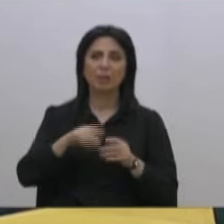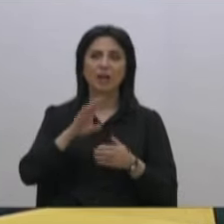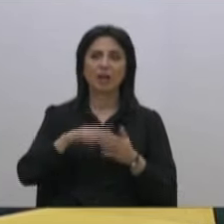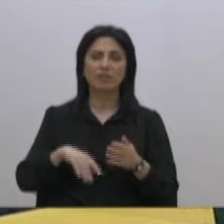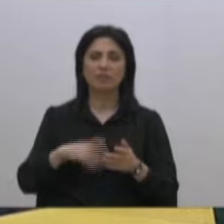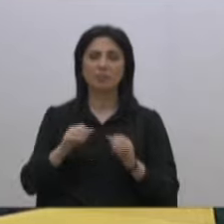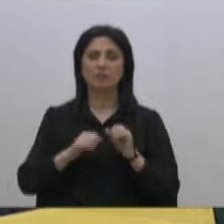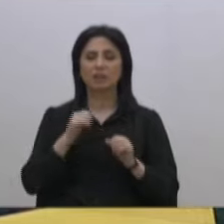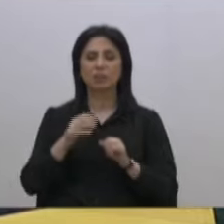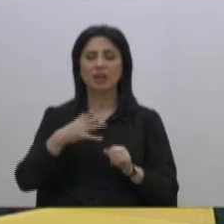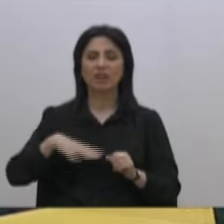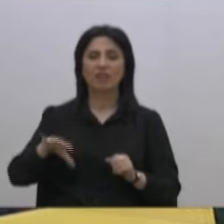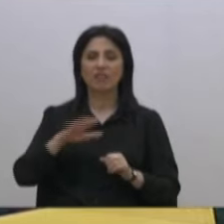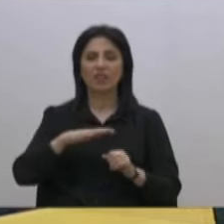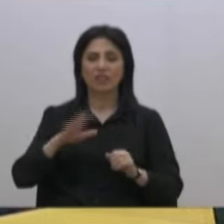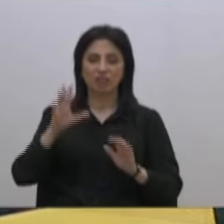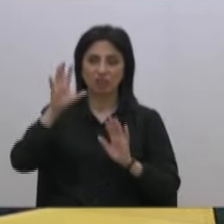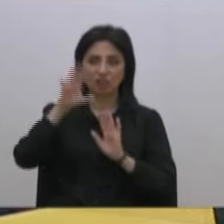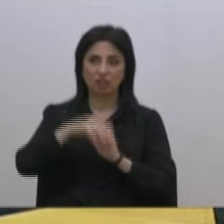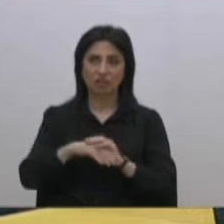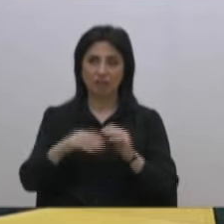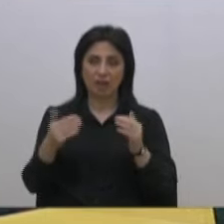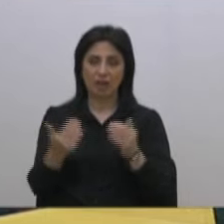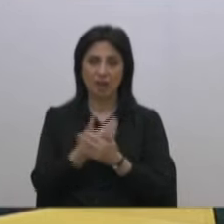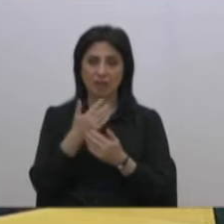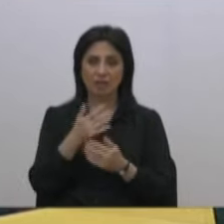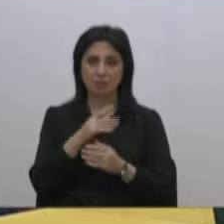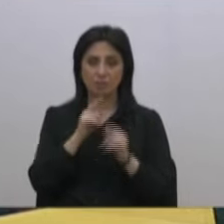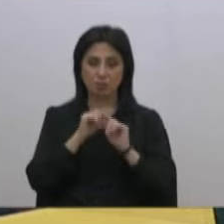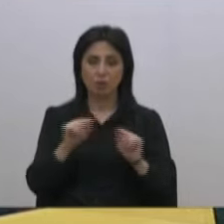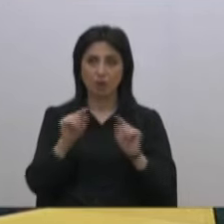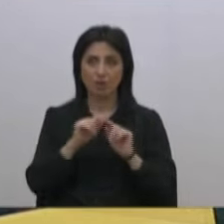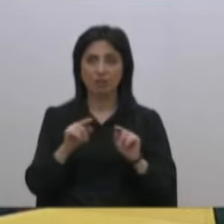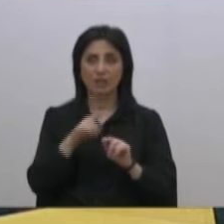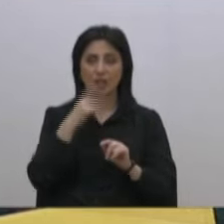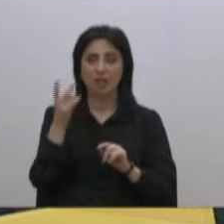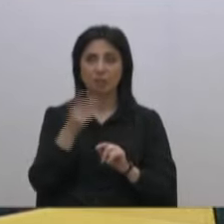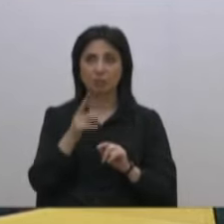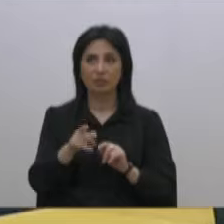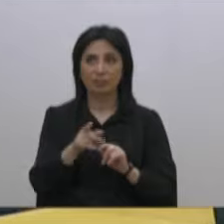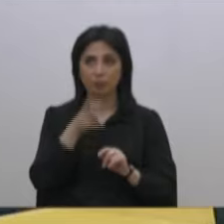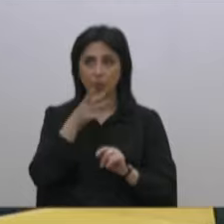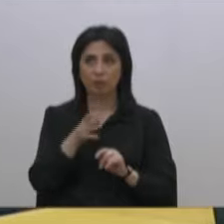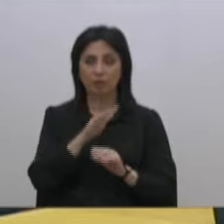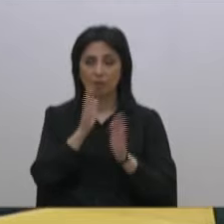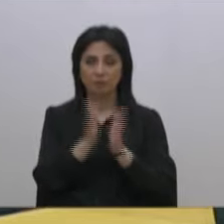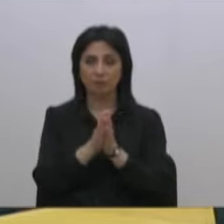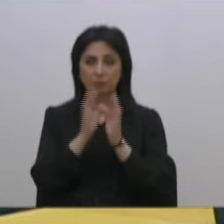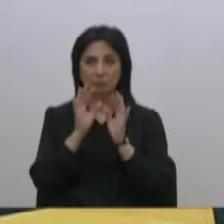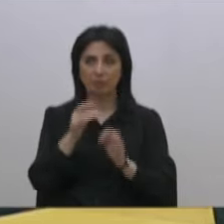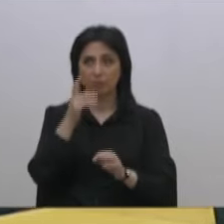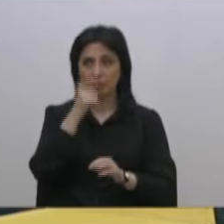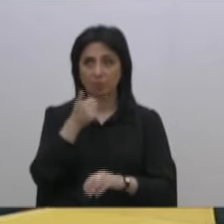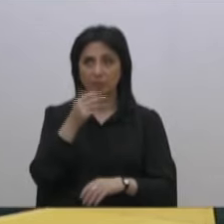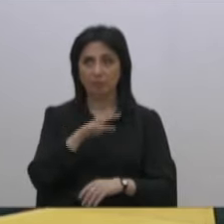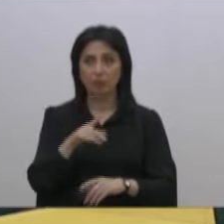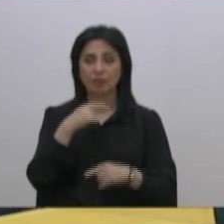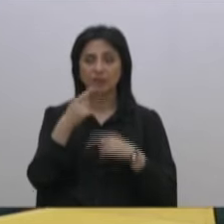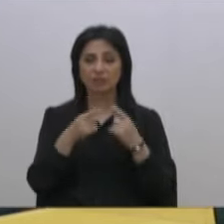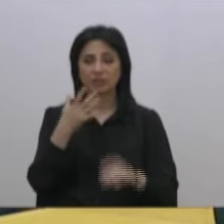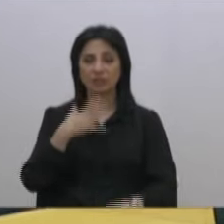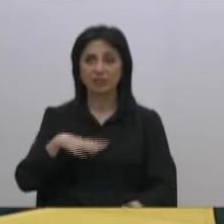გარდა მცდელობები ქვეყნის ჩართვის ახალ პროვოკაციებში, რა თქმა უნდა, ამ ფონზე აბსოლუტურად მართალია ბატონი პრემიერი, რომ